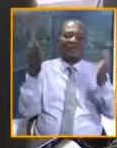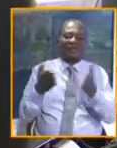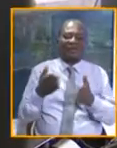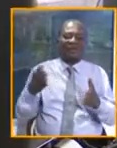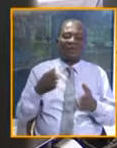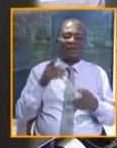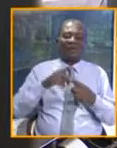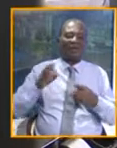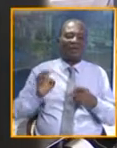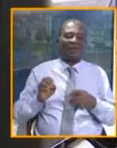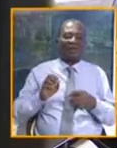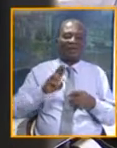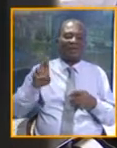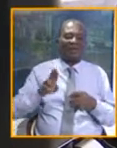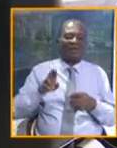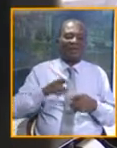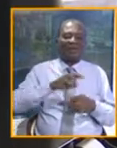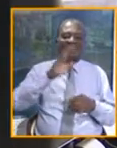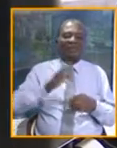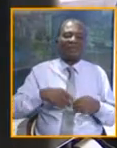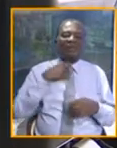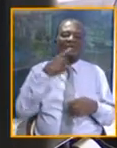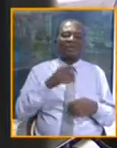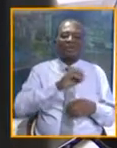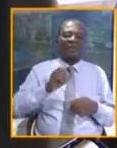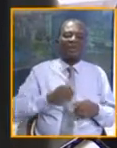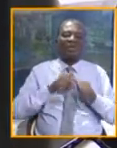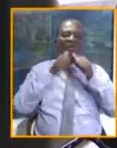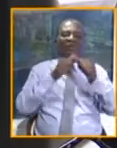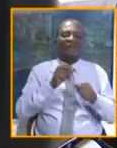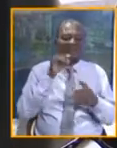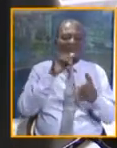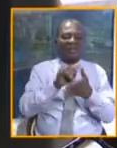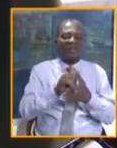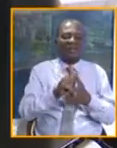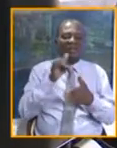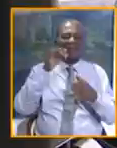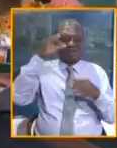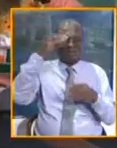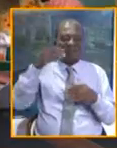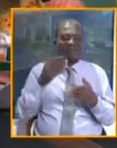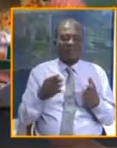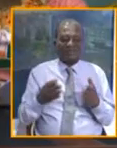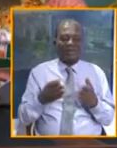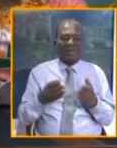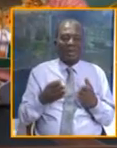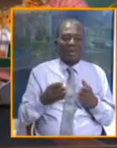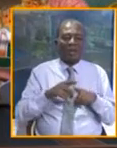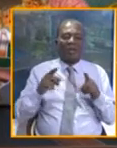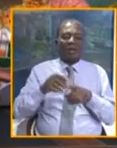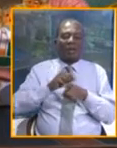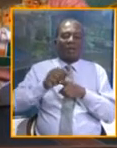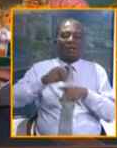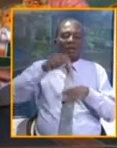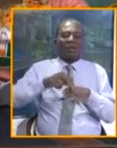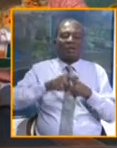demandons à notre employeur, la RTI n'a jamais dit on ne peut pas vous offrir ça. En tout cas, chapeau aux dirigeants. Plusieurs formations différentes